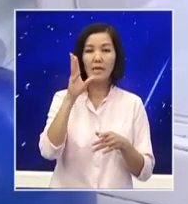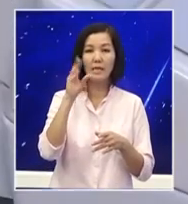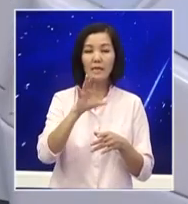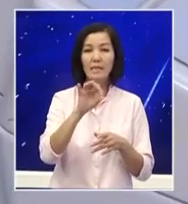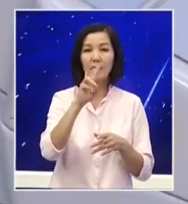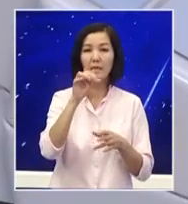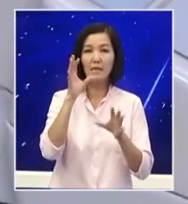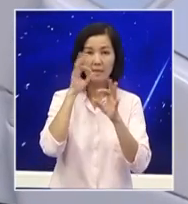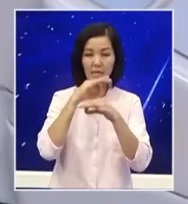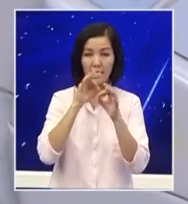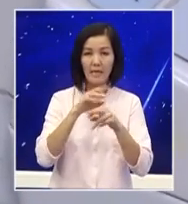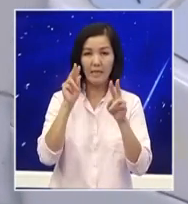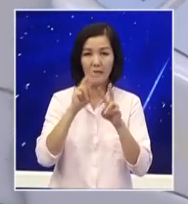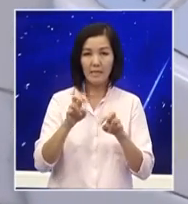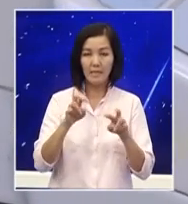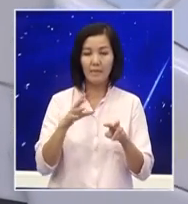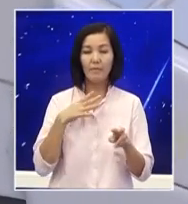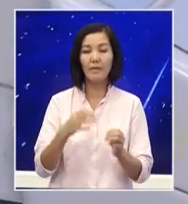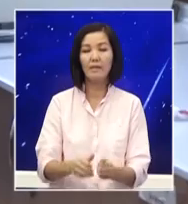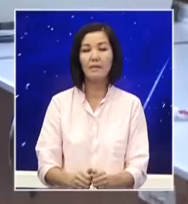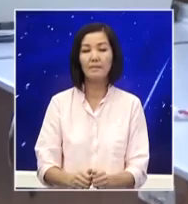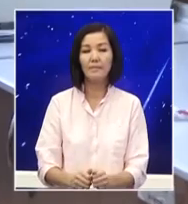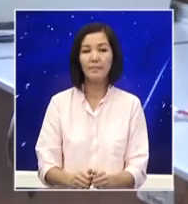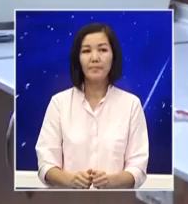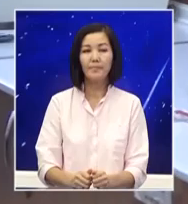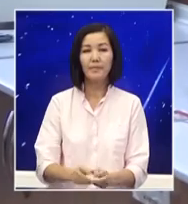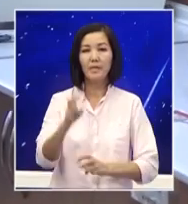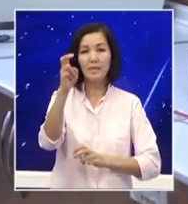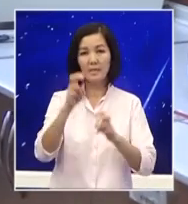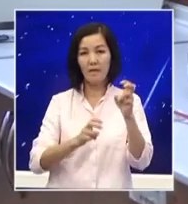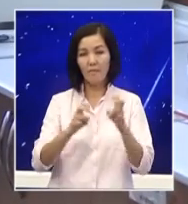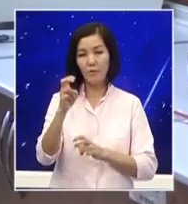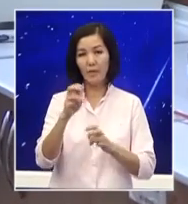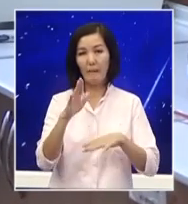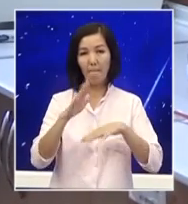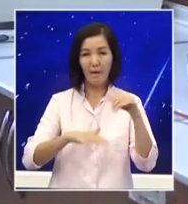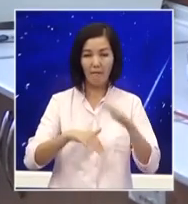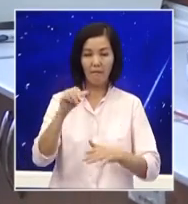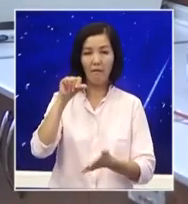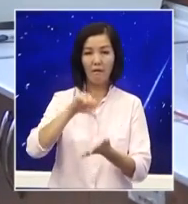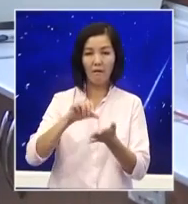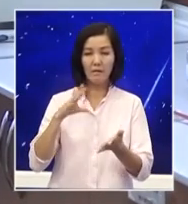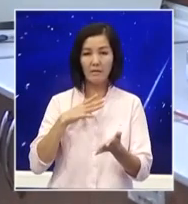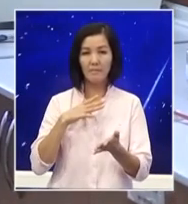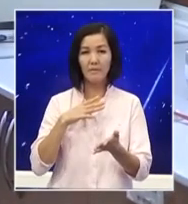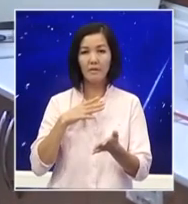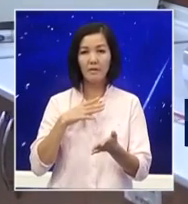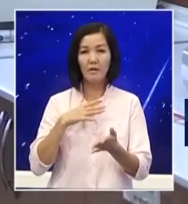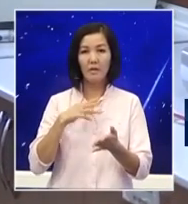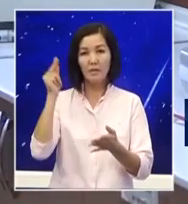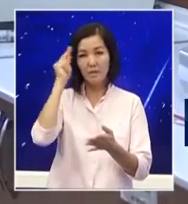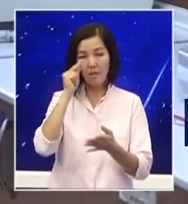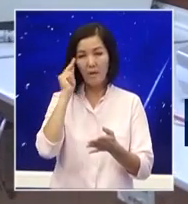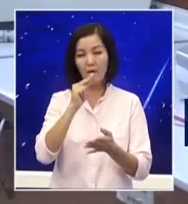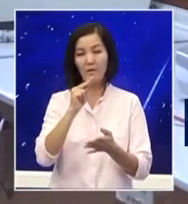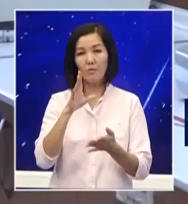зауытында зертханада тәжірибеден өтіп келеді. Заводта практикада болдық, алдымен бізде теория сабақтары